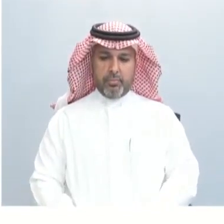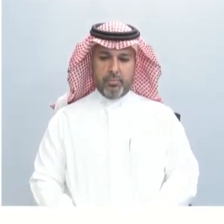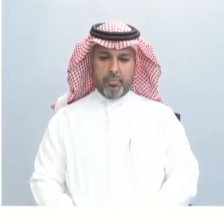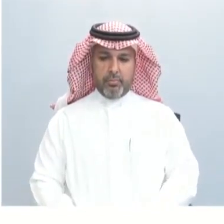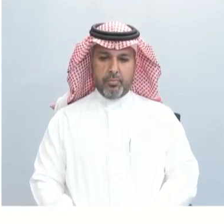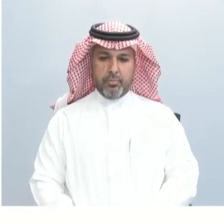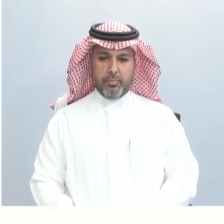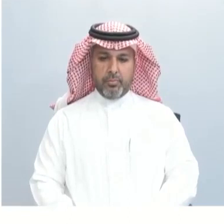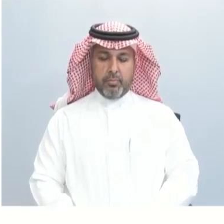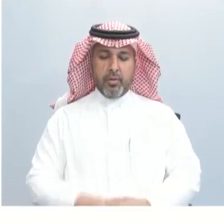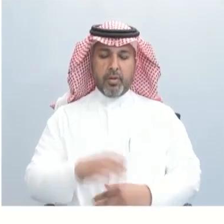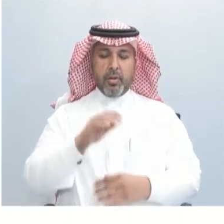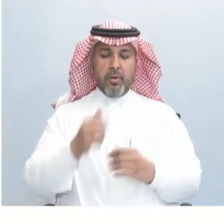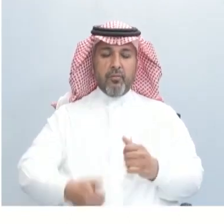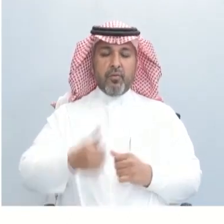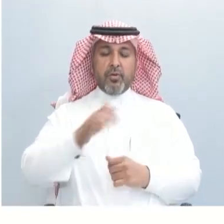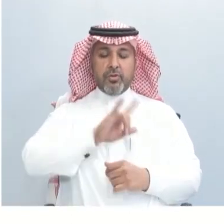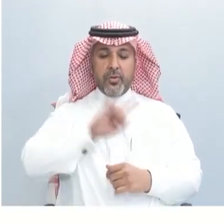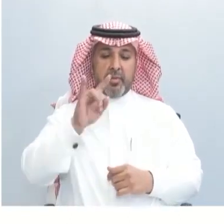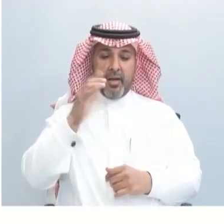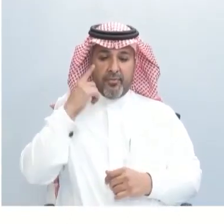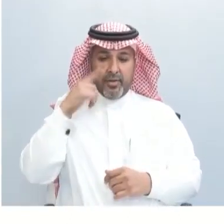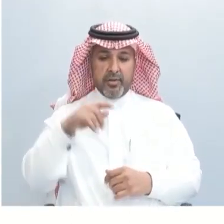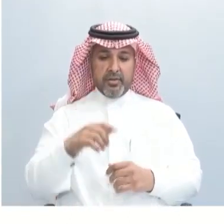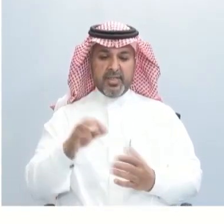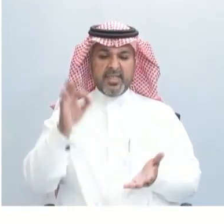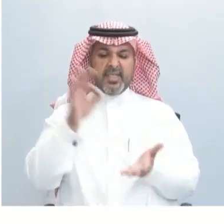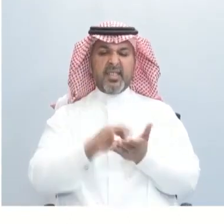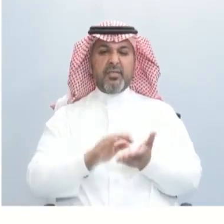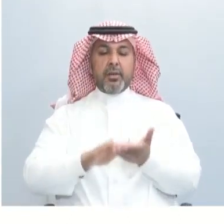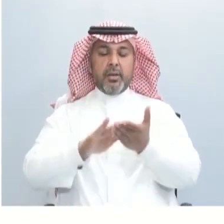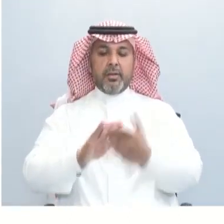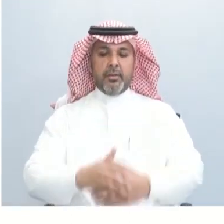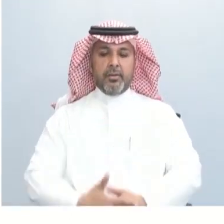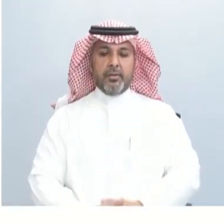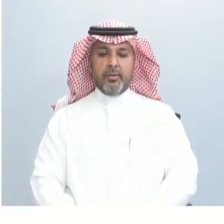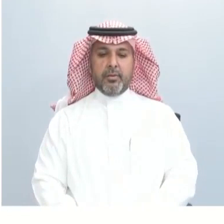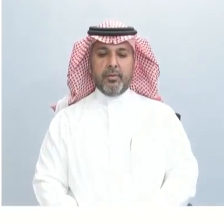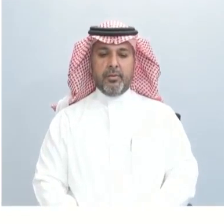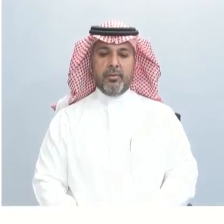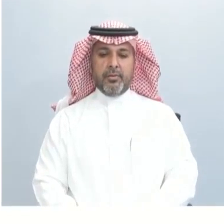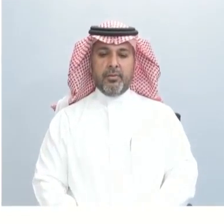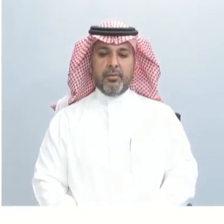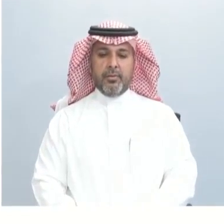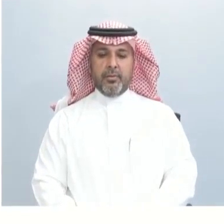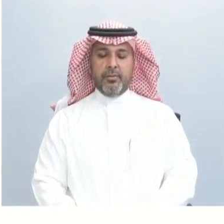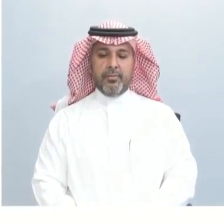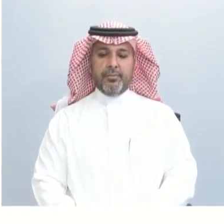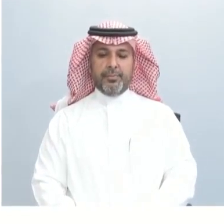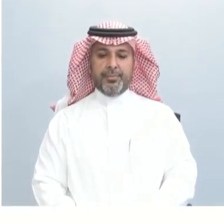طبعا اذا لم يفوز المتسابق في اي مرحله من مراحل المسابقه فانه يحصل على صفر جائزه وهذا يمثل خمس عناصر ماخوذه صفر في كل